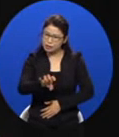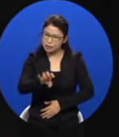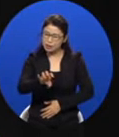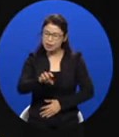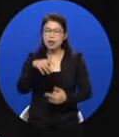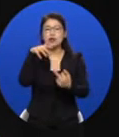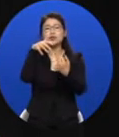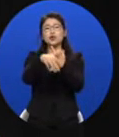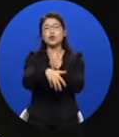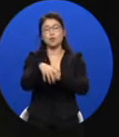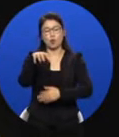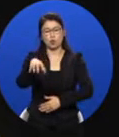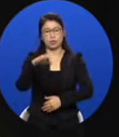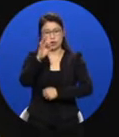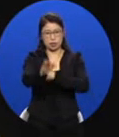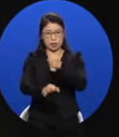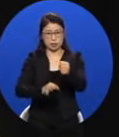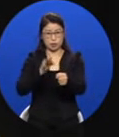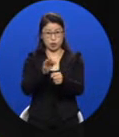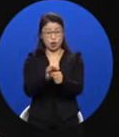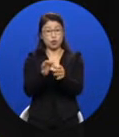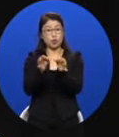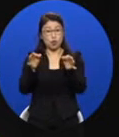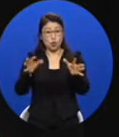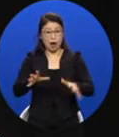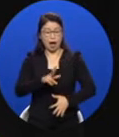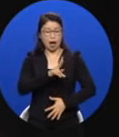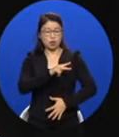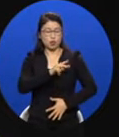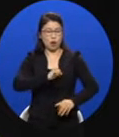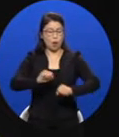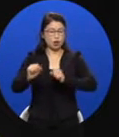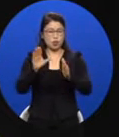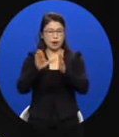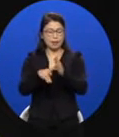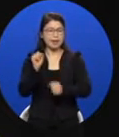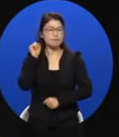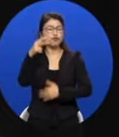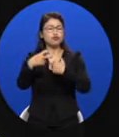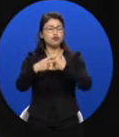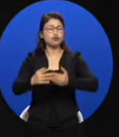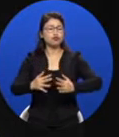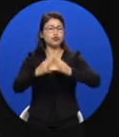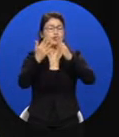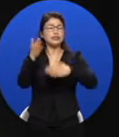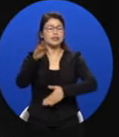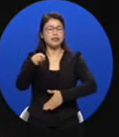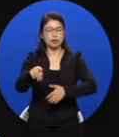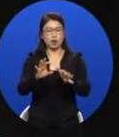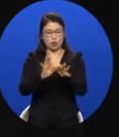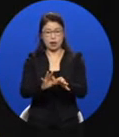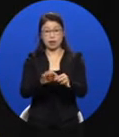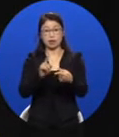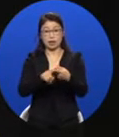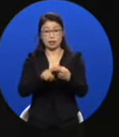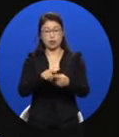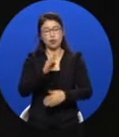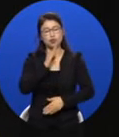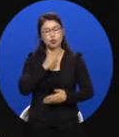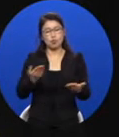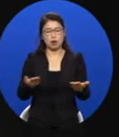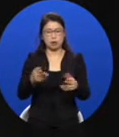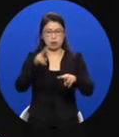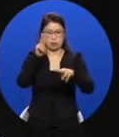지역에서 10년 동안 헬스케어 타운이 들어섰는데 과연 그것이 일자리